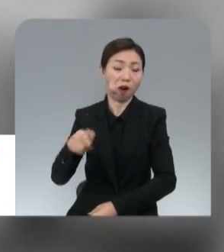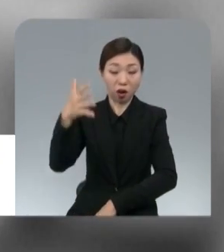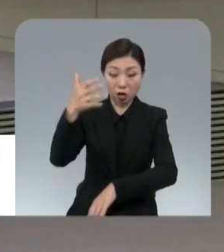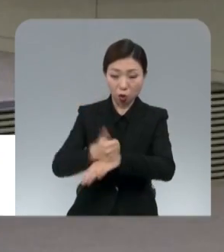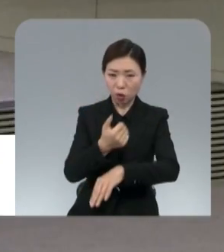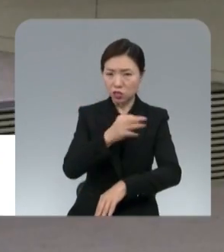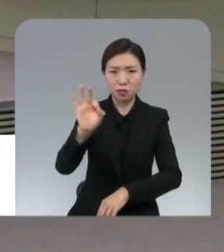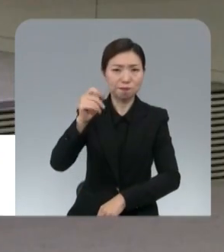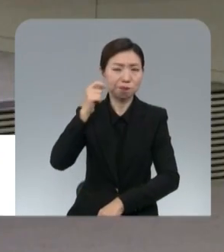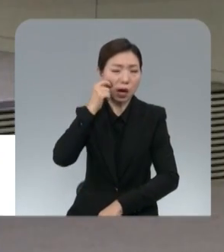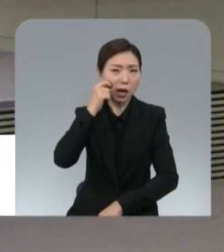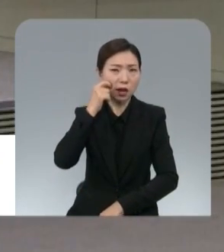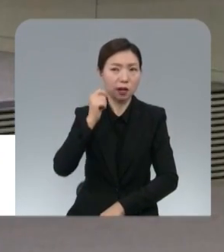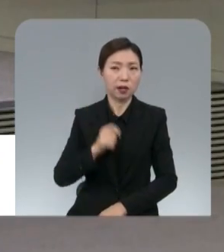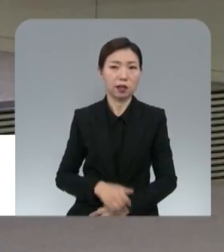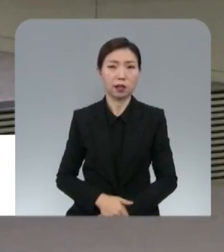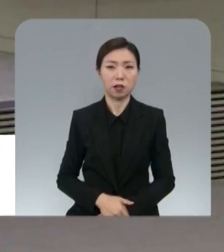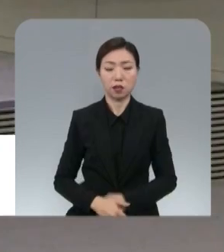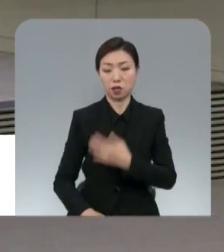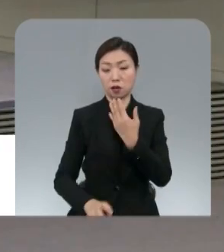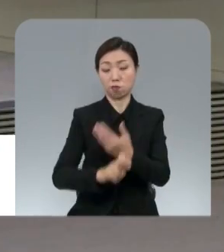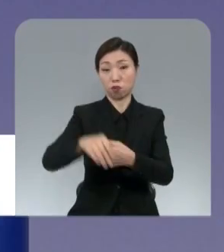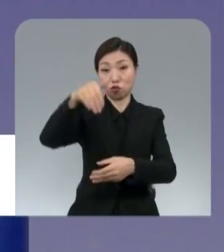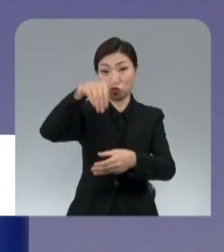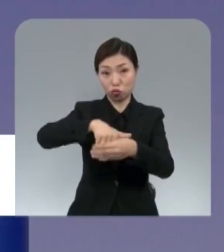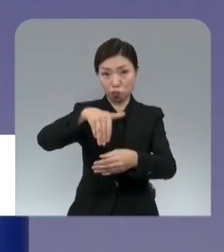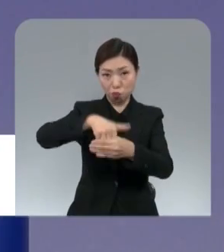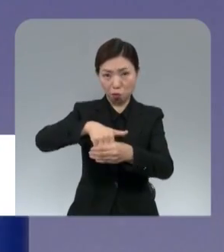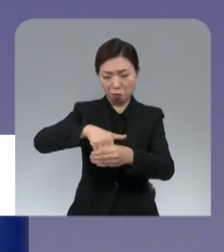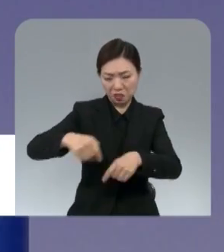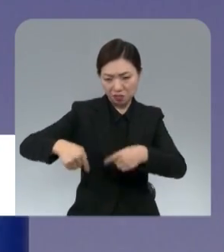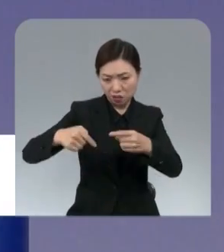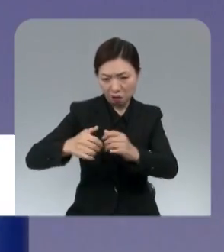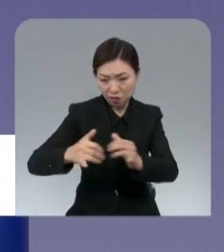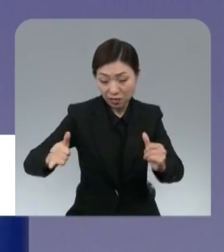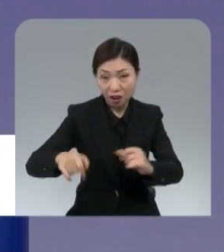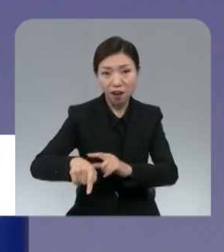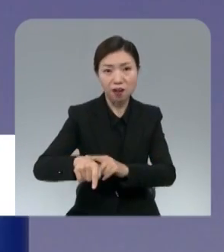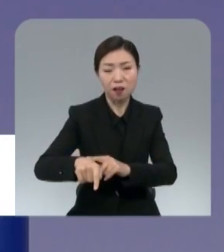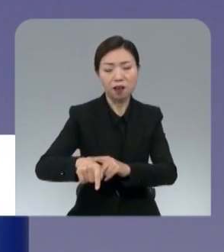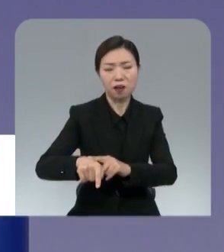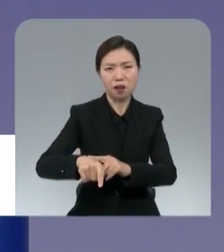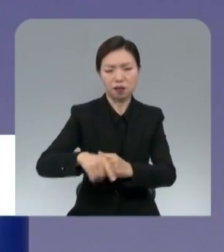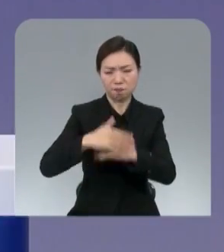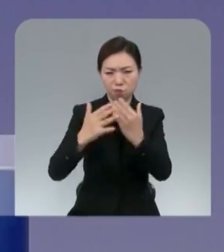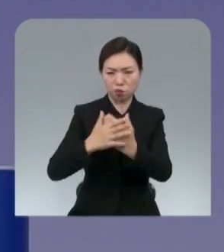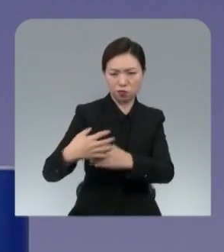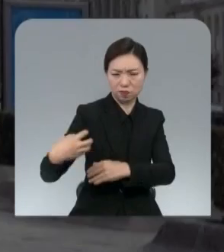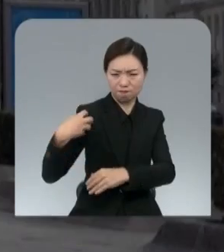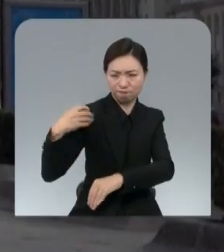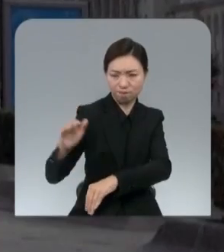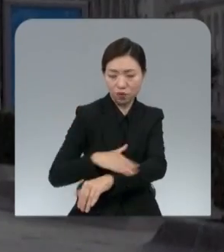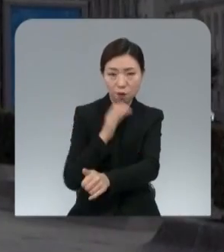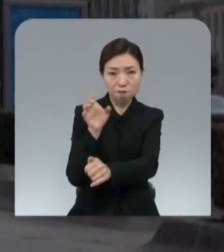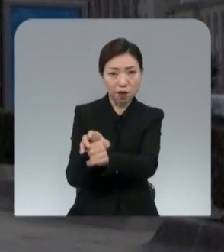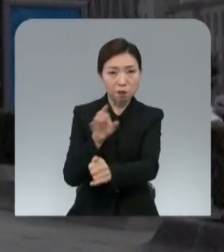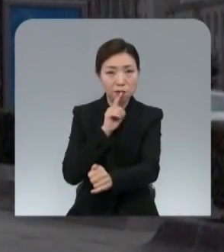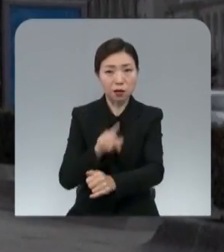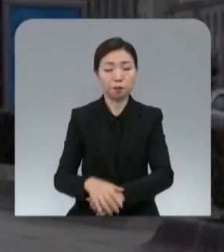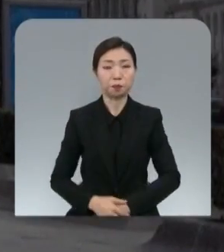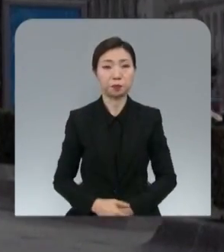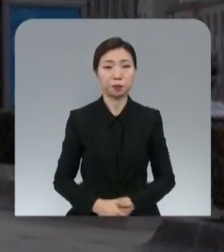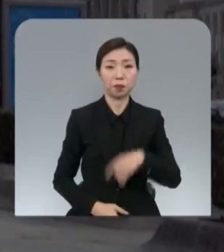강조했습니다. 불법 투표에 관여한 사람들에게는 책임을 묻겠다는 뜻도 분명히 했습니다. 이에 따라